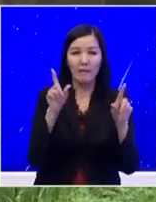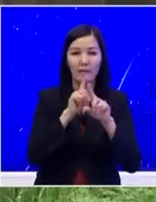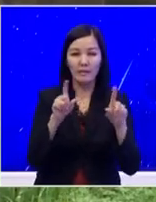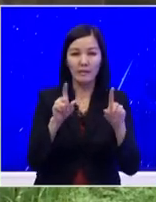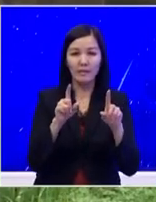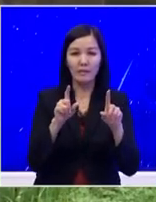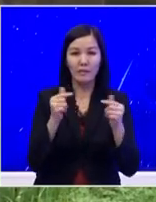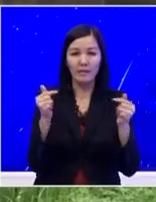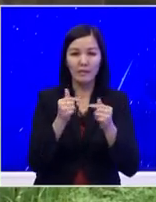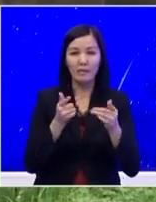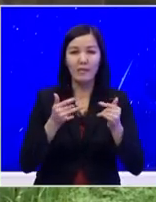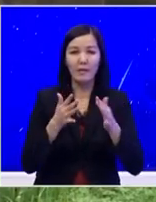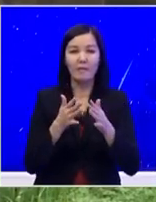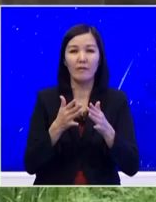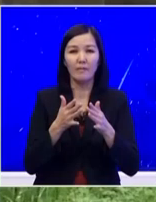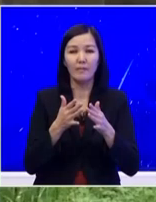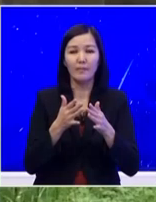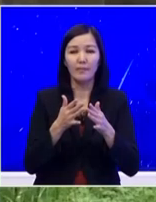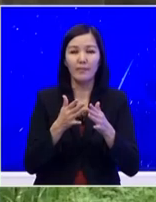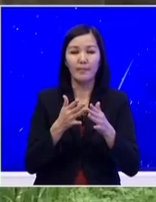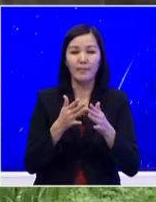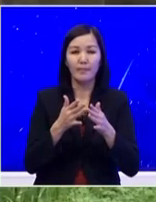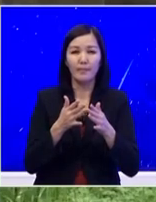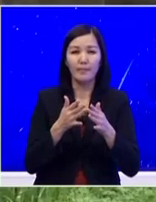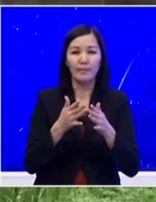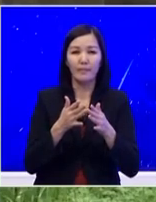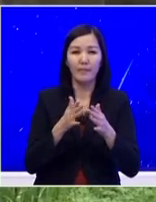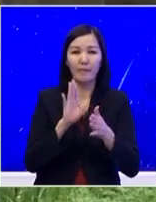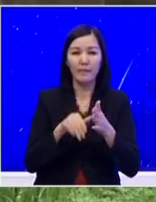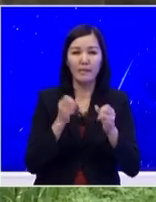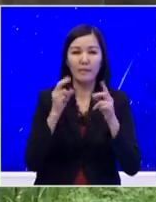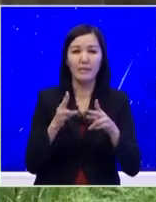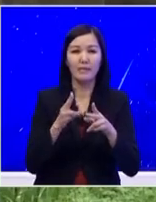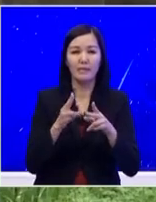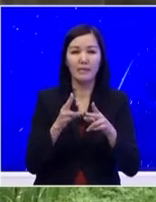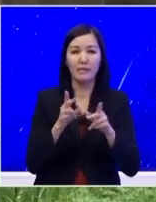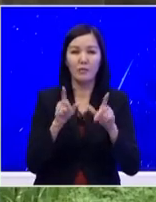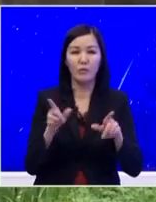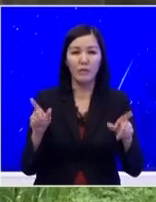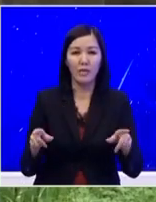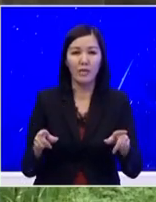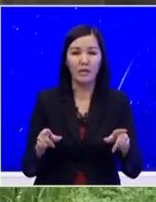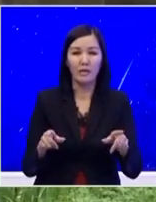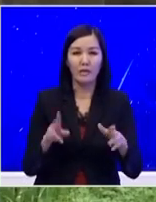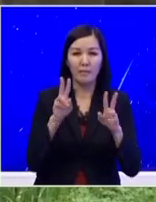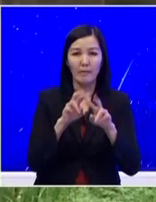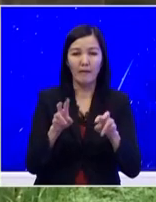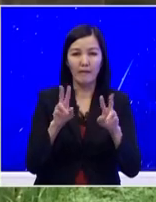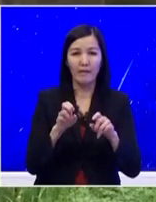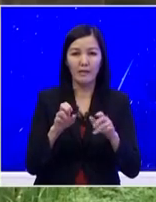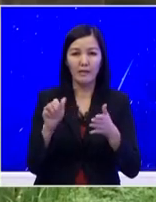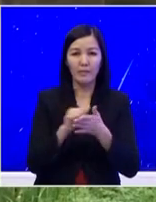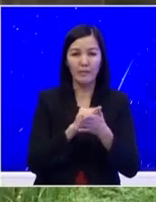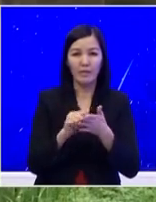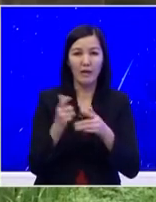предмет соответствия всем требованиям и нормам. При проверки составляется соответствующий акт